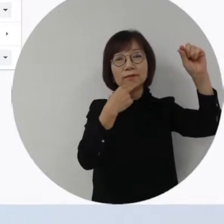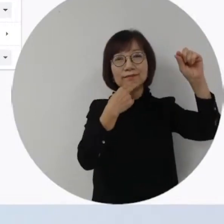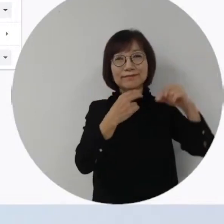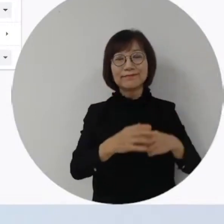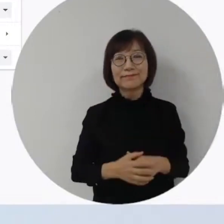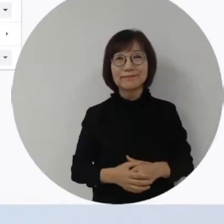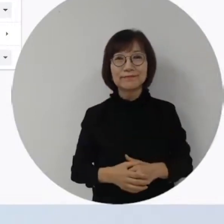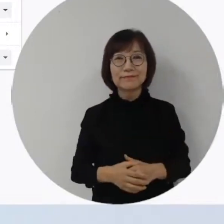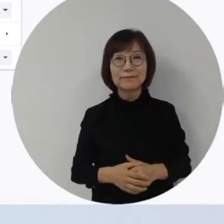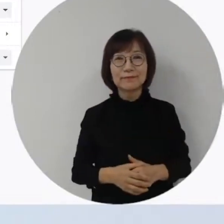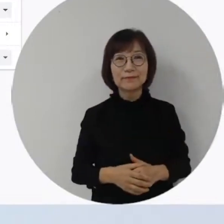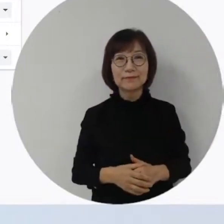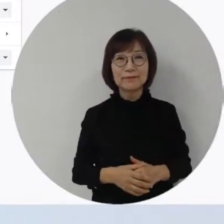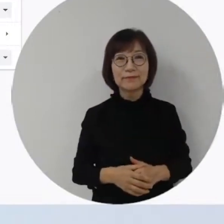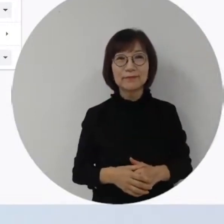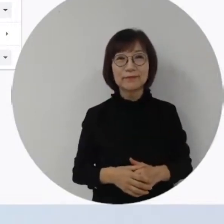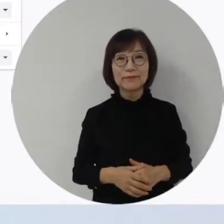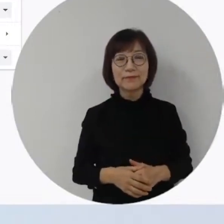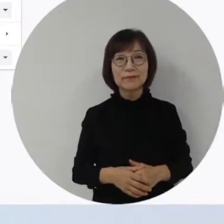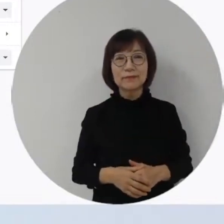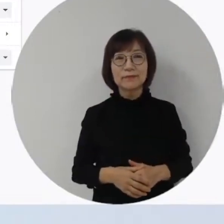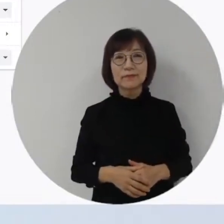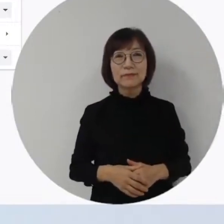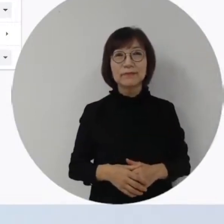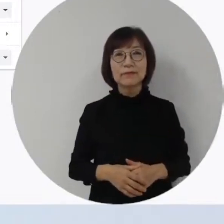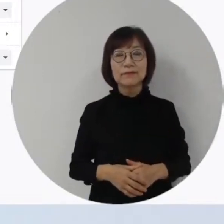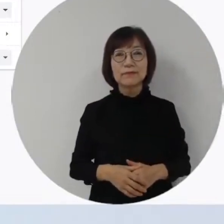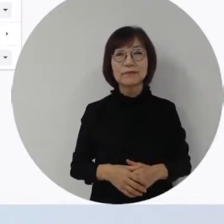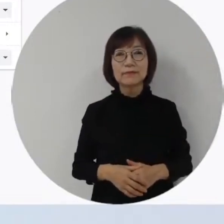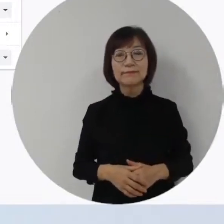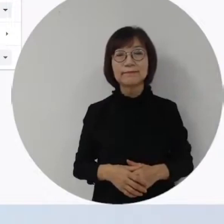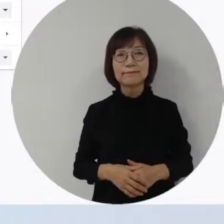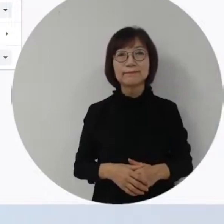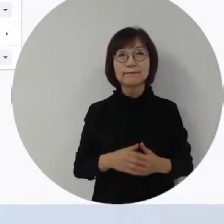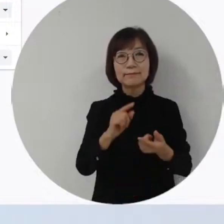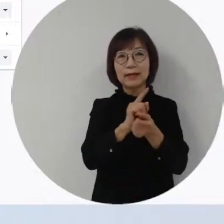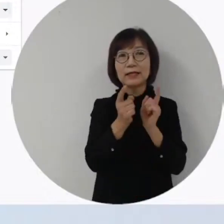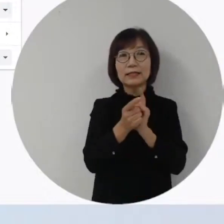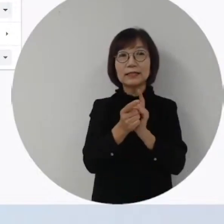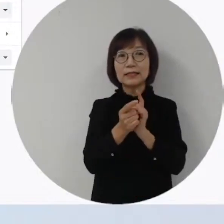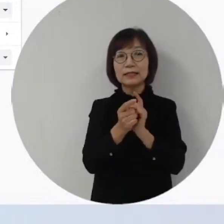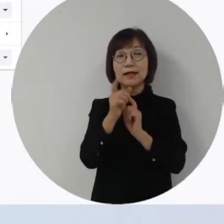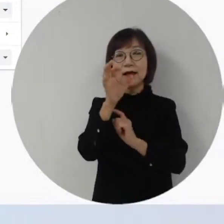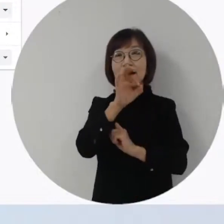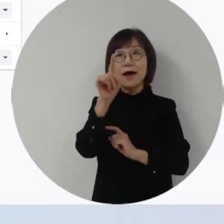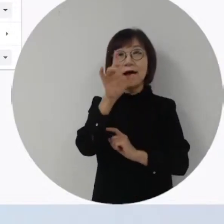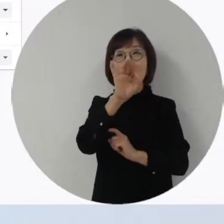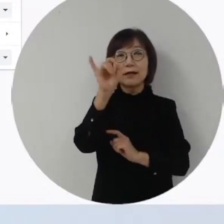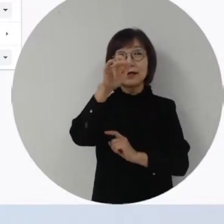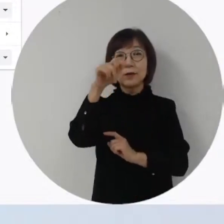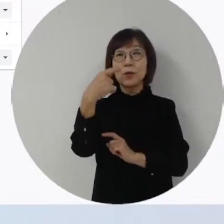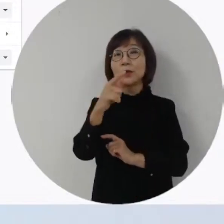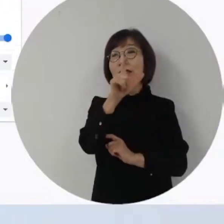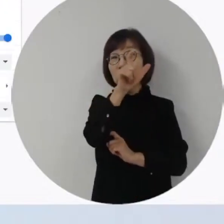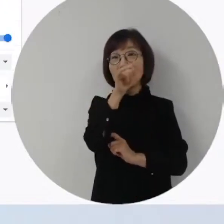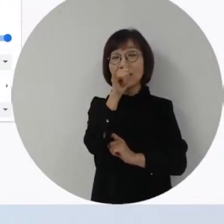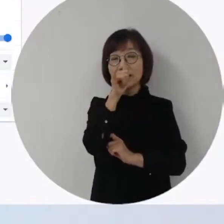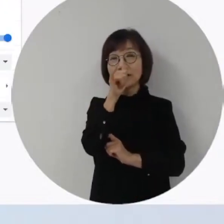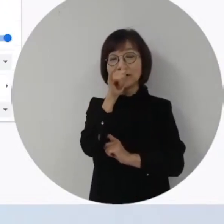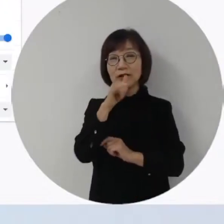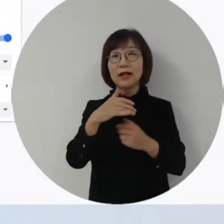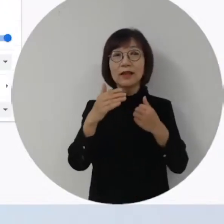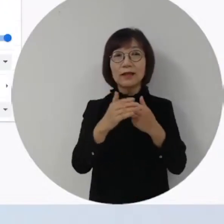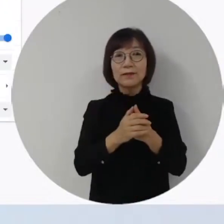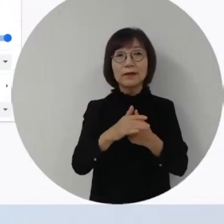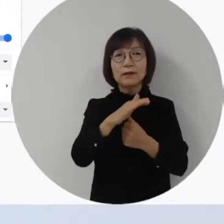기본적으로 이 홈 버튼은 클릭을 해서 켜줄게요.